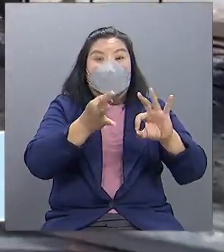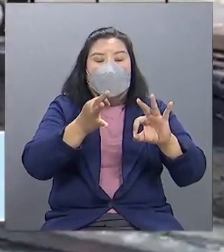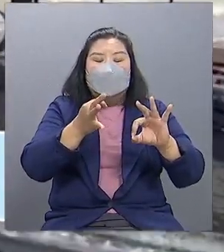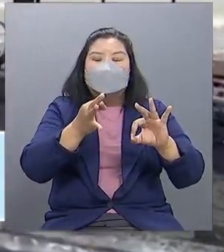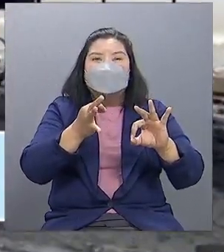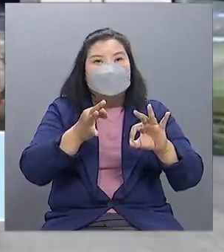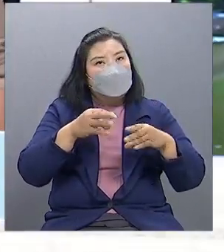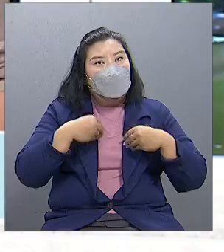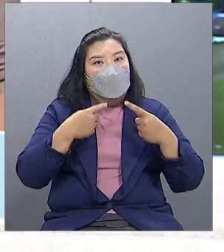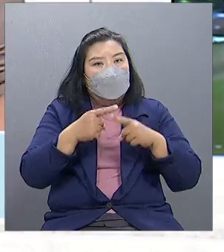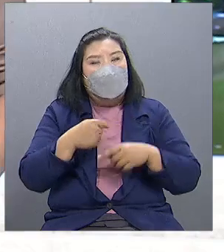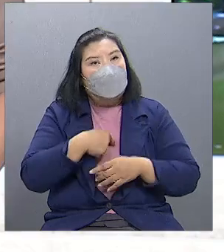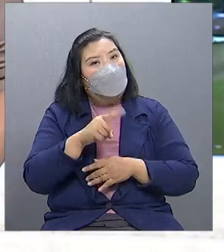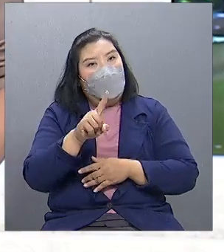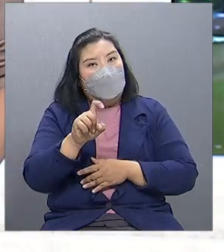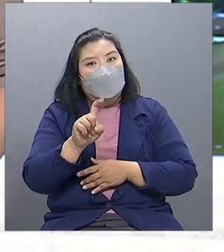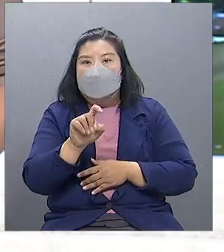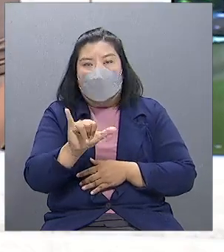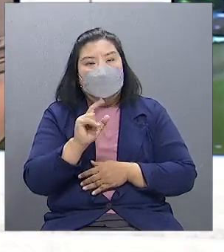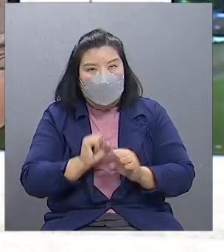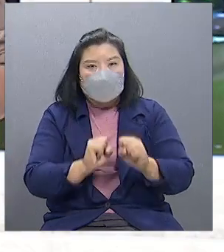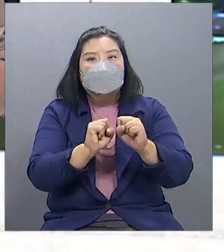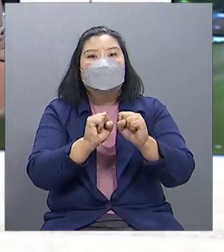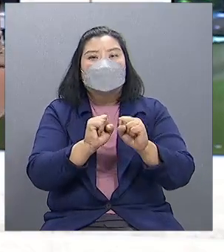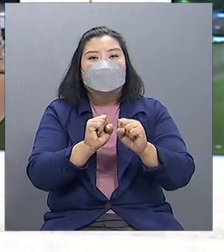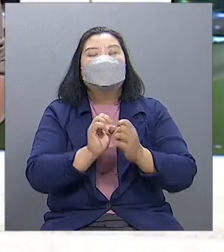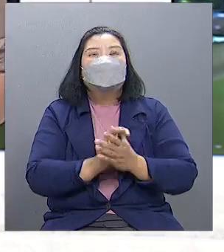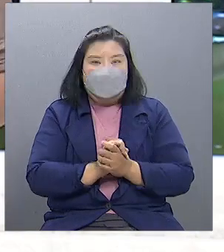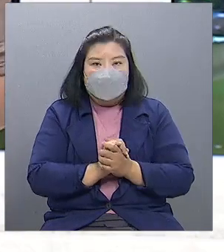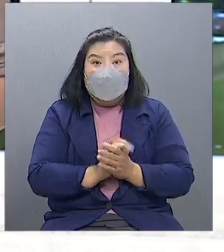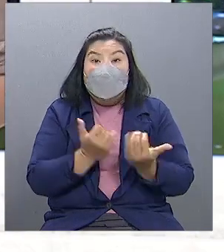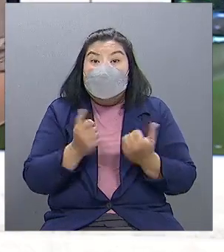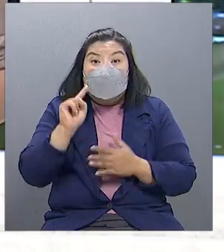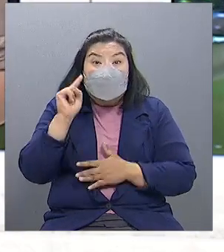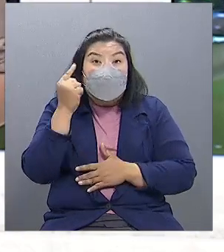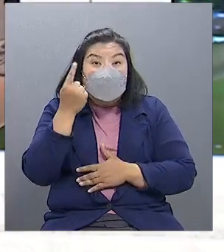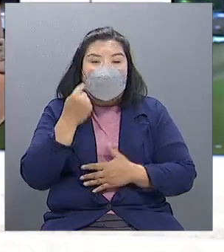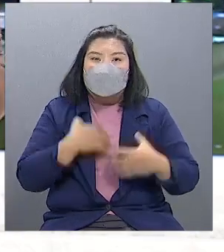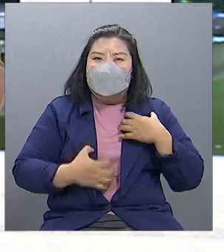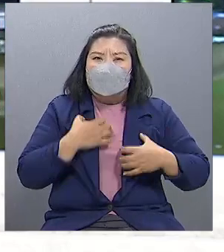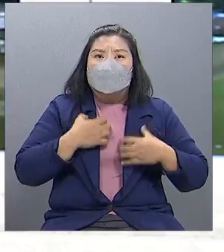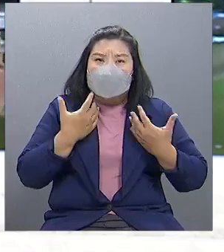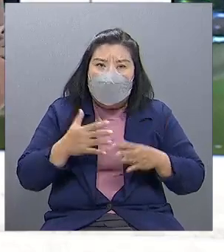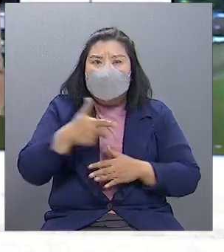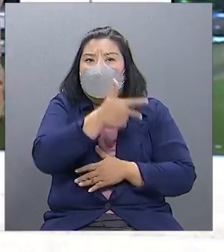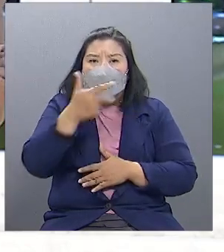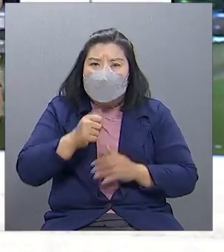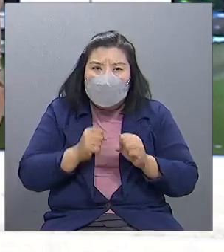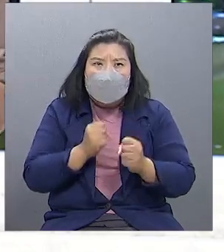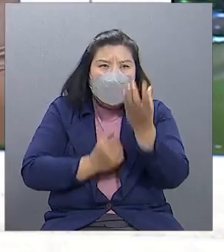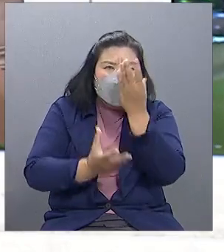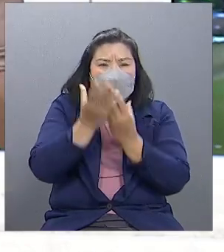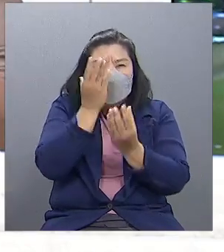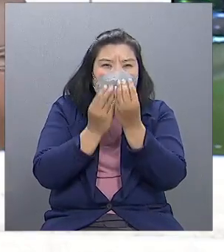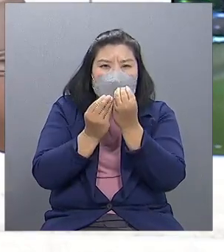ใจคุณชมไปดูอกหอภรร entreprises เรื่องร้องทุกที่เราตามกมาโยตลอดเลยนั่คือภารคิจใน